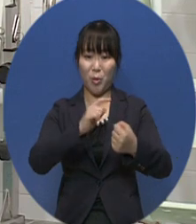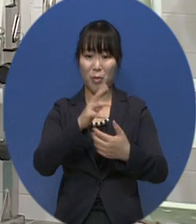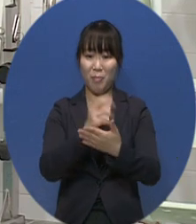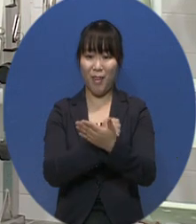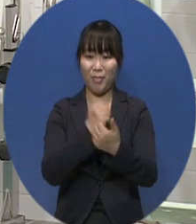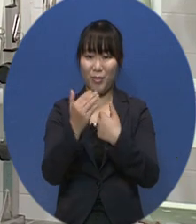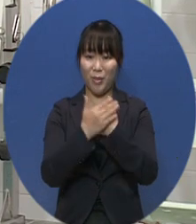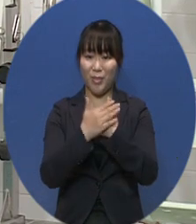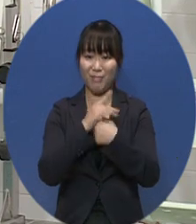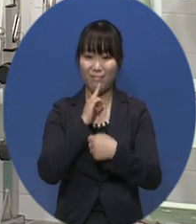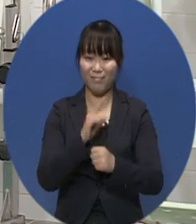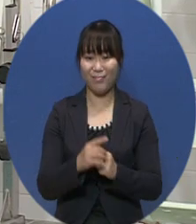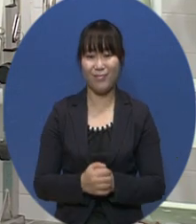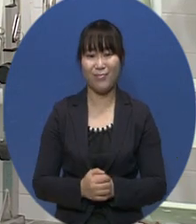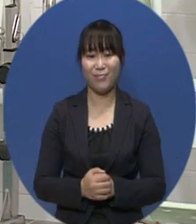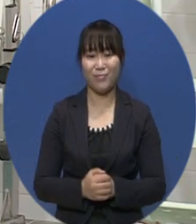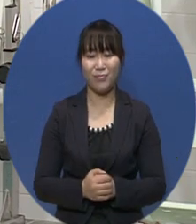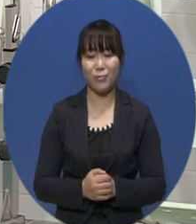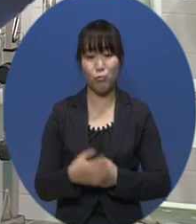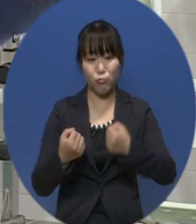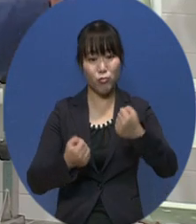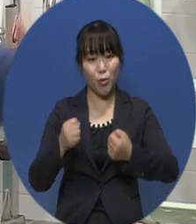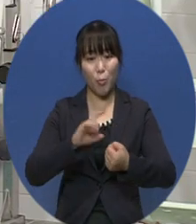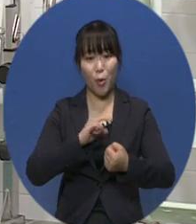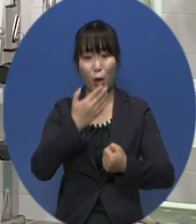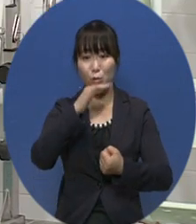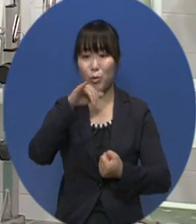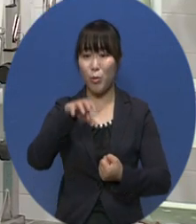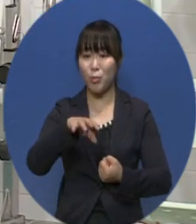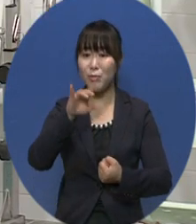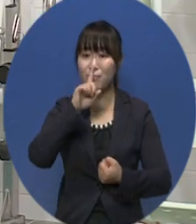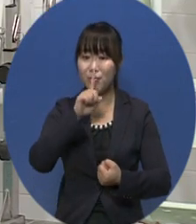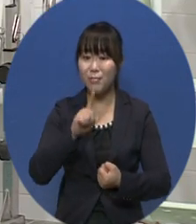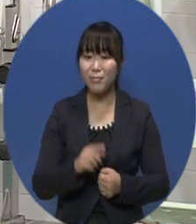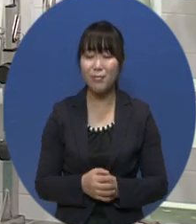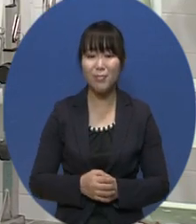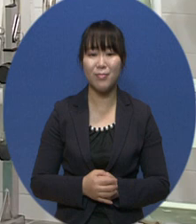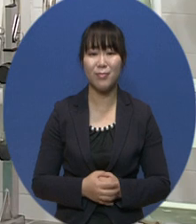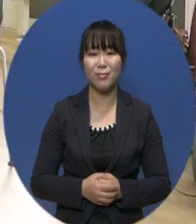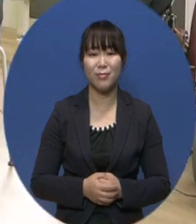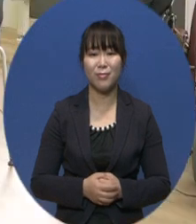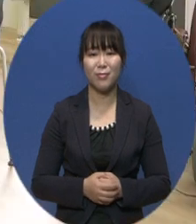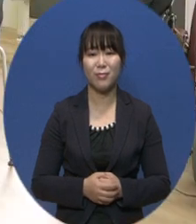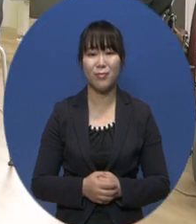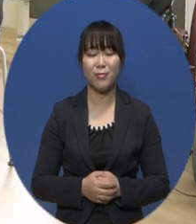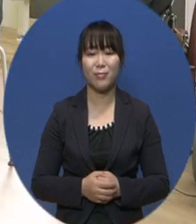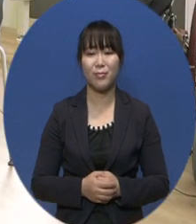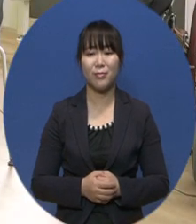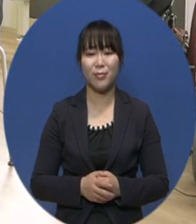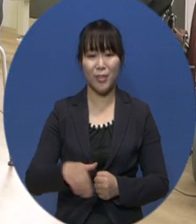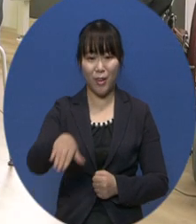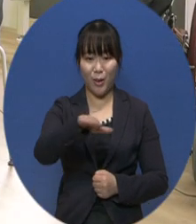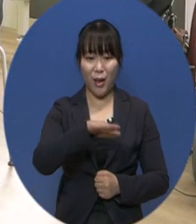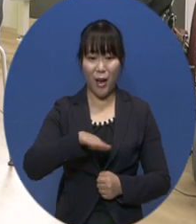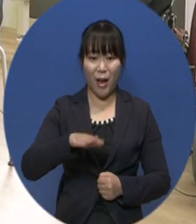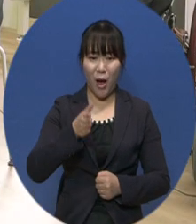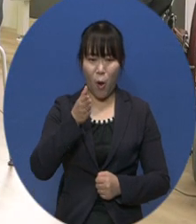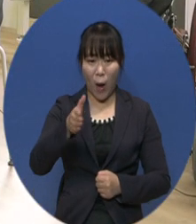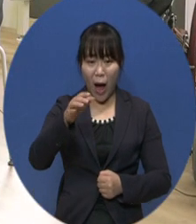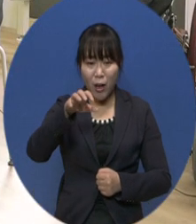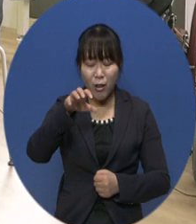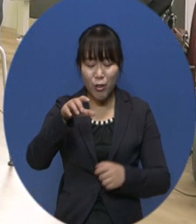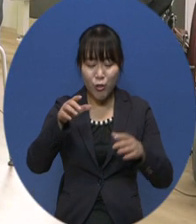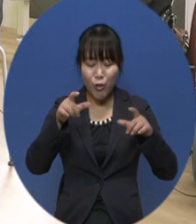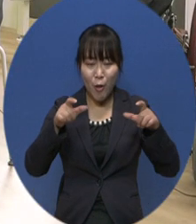아, 네. 여기 네. 운전면허 할 수 있는 공간이 있다며요. 그건 어떤 건가요? 예, 네, 우리가 이제 과 중에